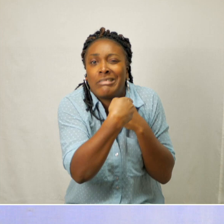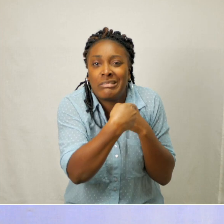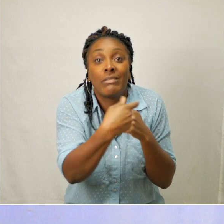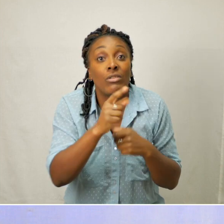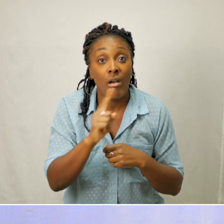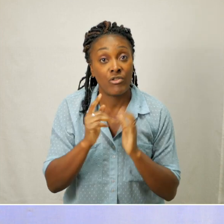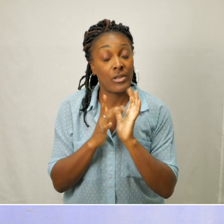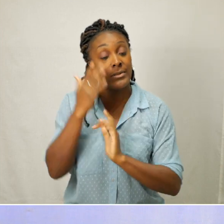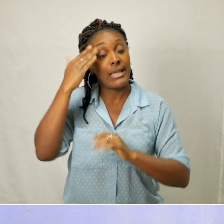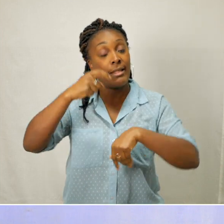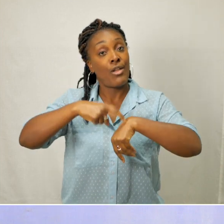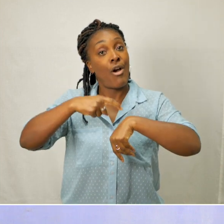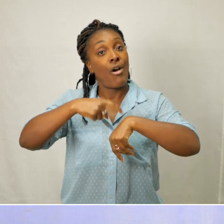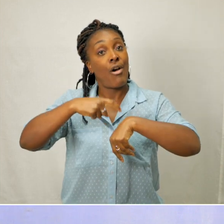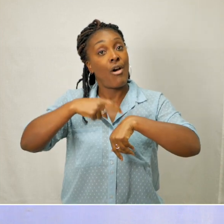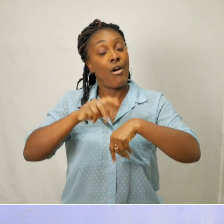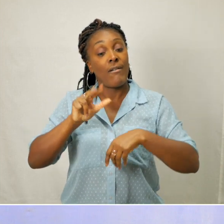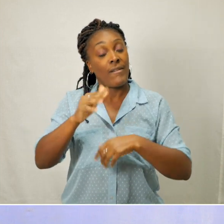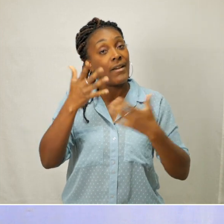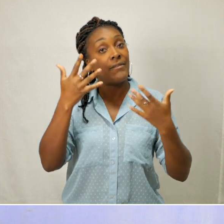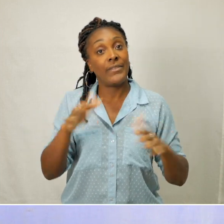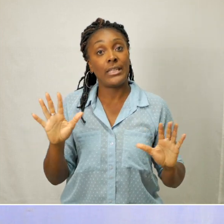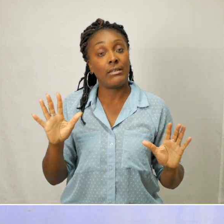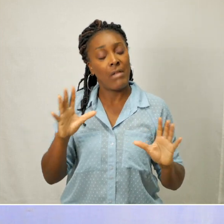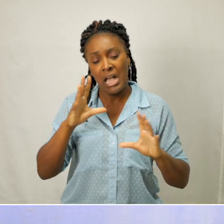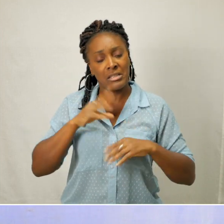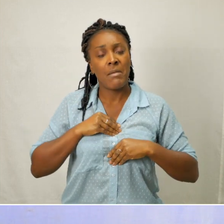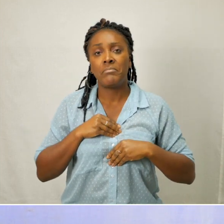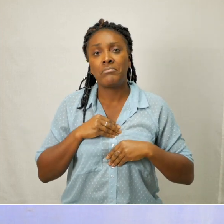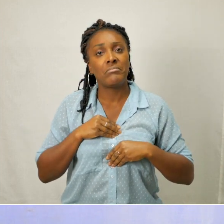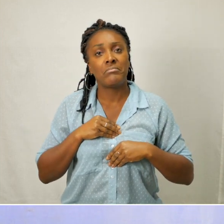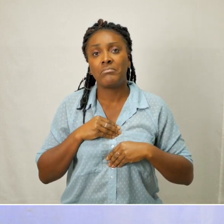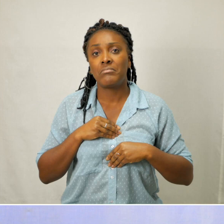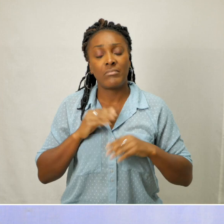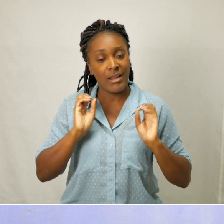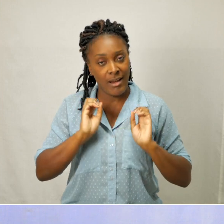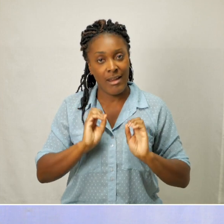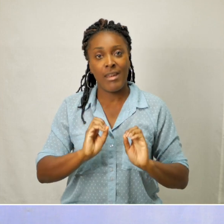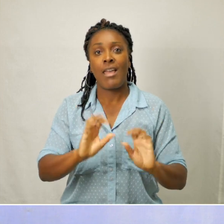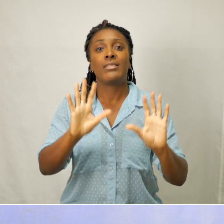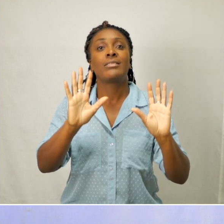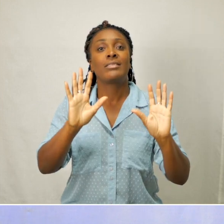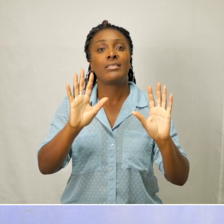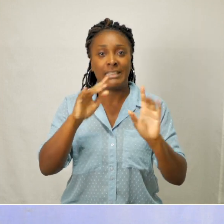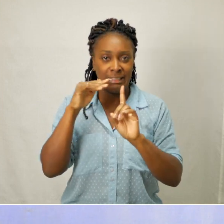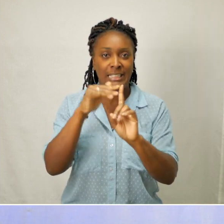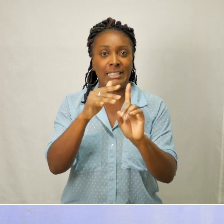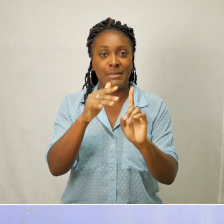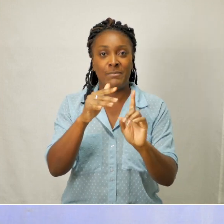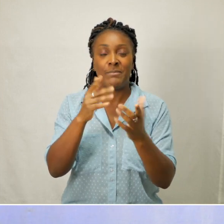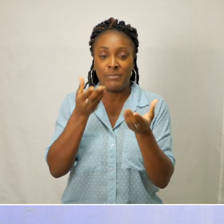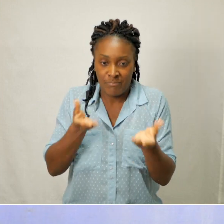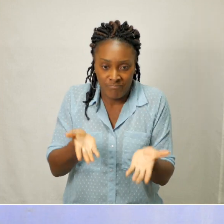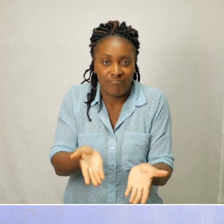Non, son temps était arrivé à terme. Il était prêt à l'accepter et à laisser ses disciples avec